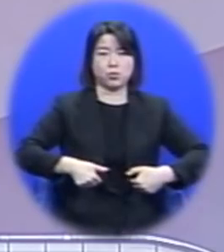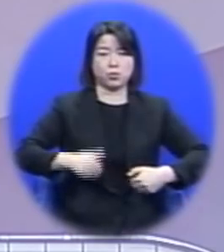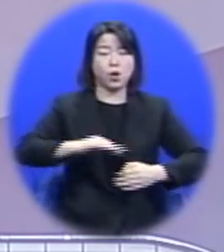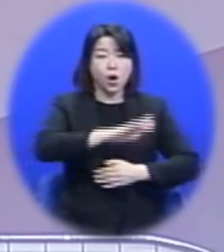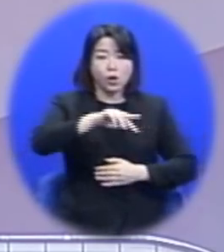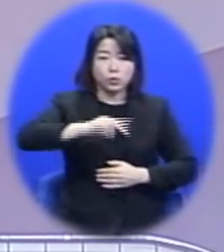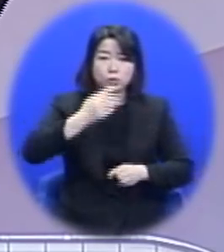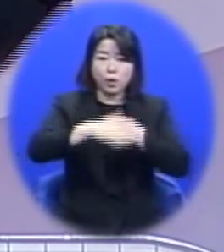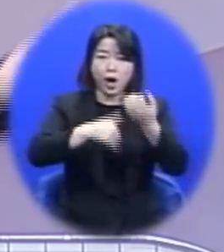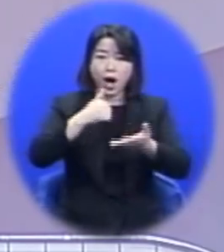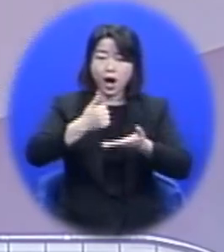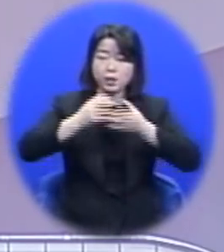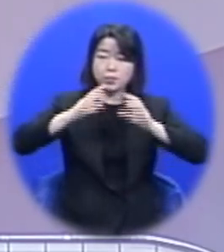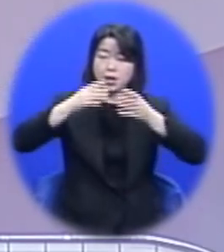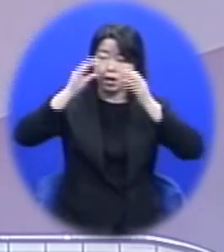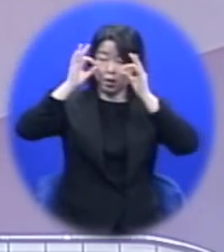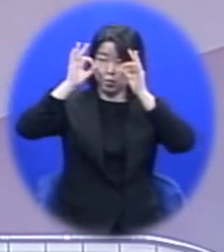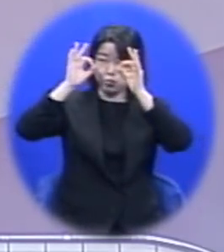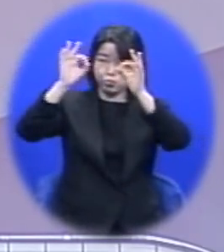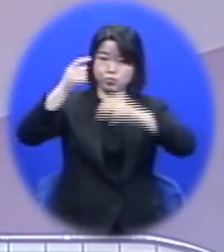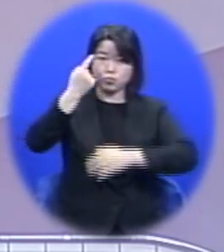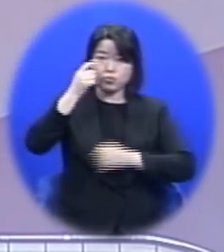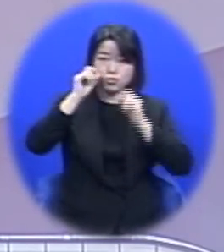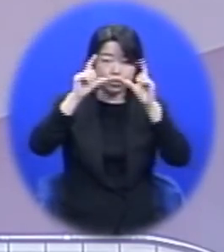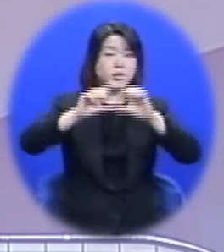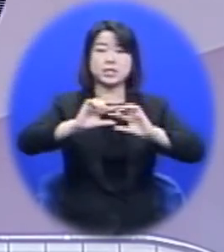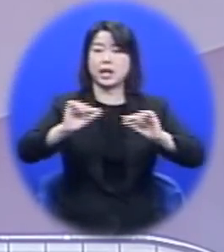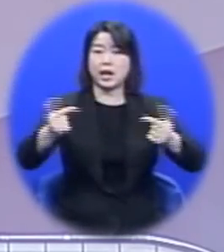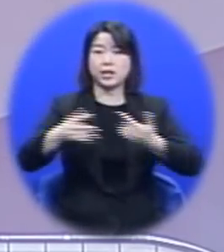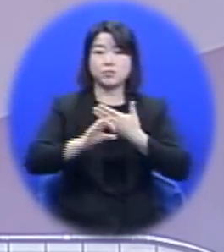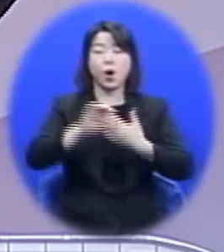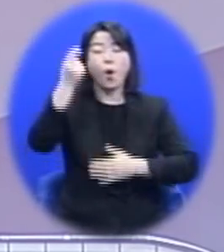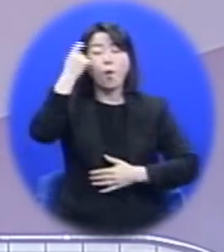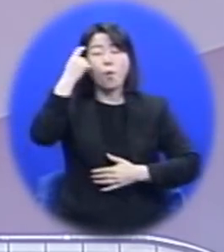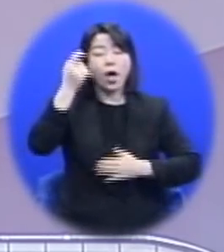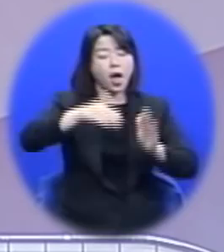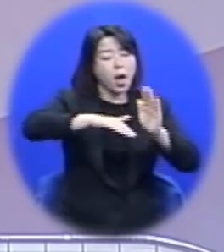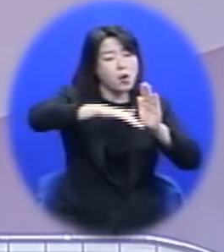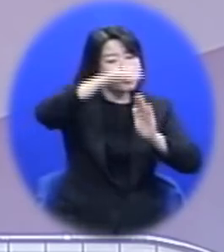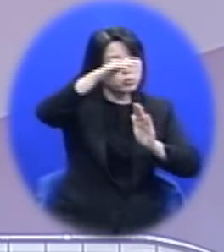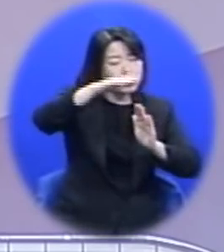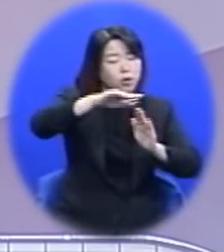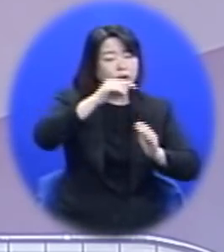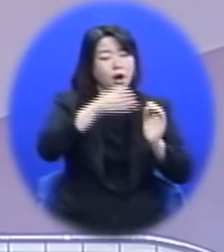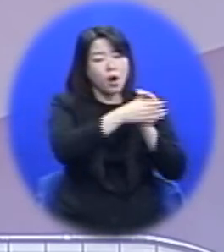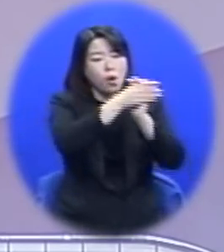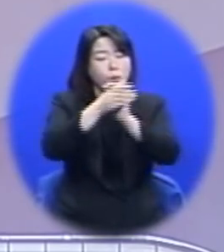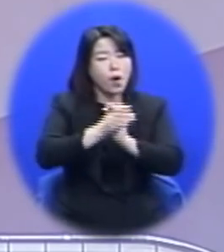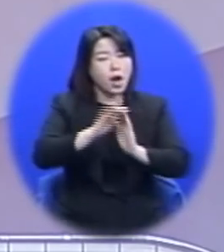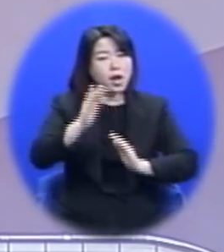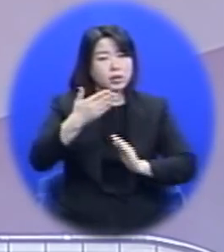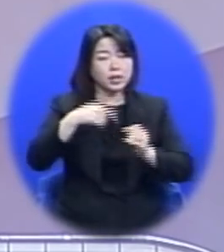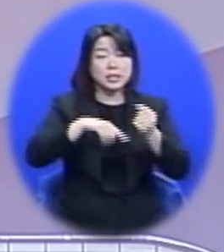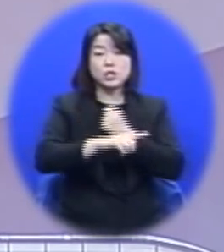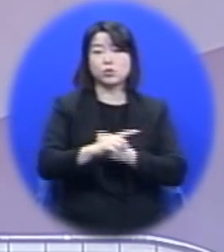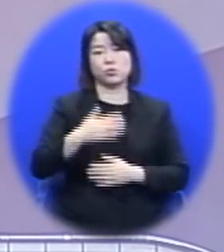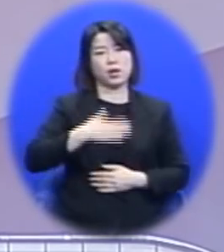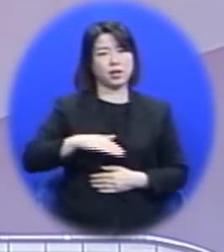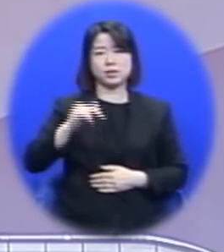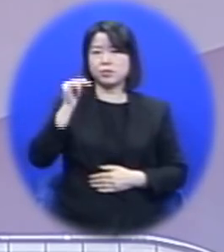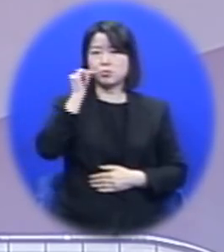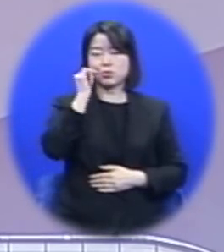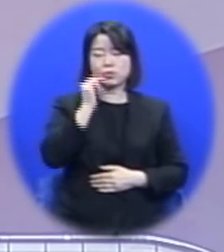하나님의 나라를 바라보는 눈이 뜨이지 않으면 왜 북쪽과 화해를 해야 되는지 그 이유를 알지 못하게 될